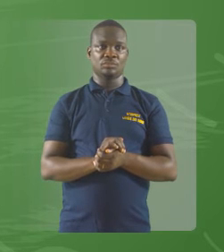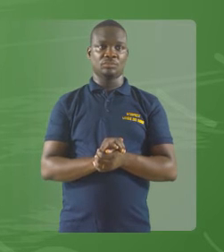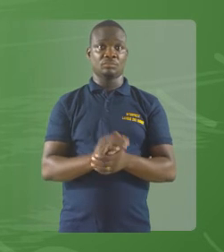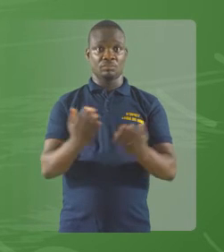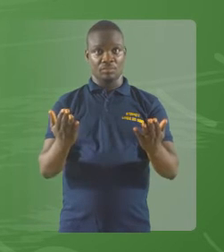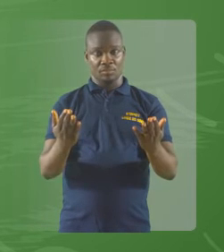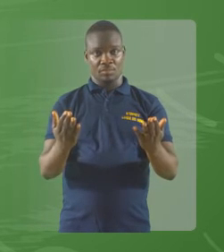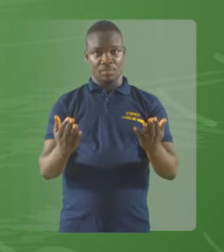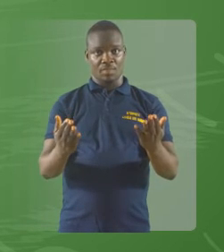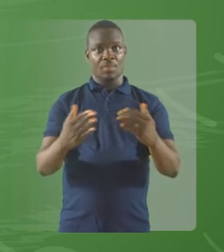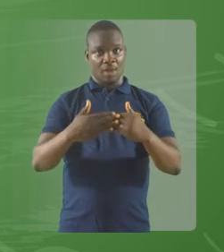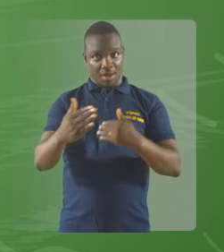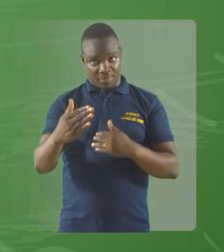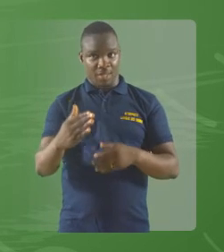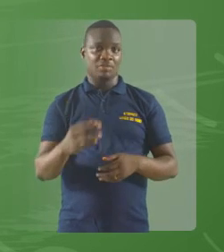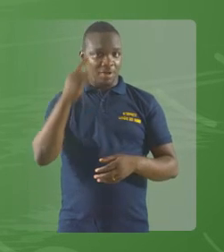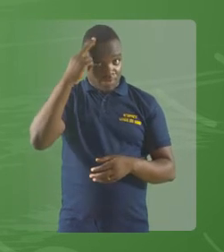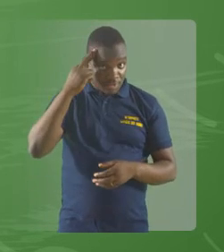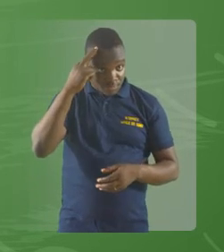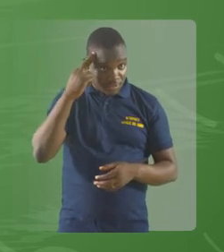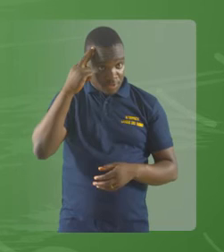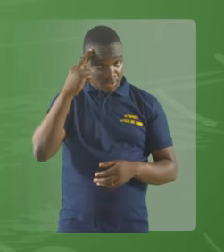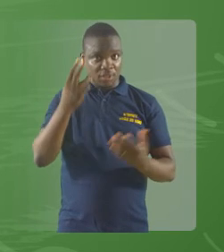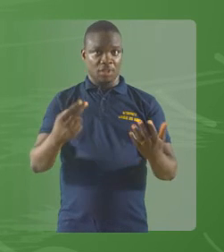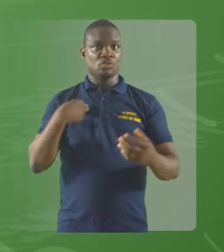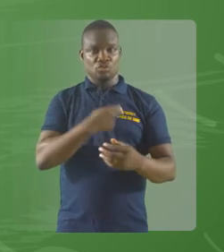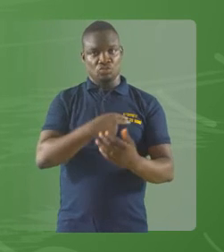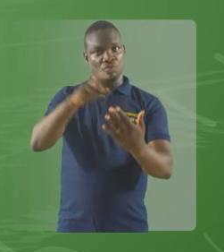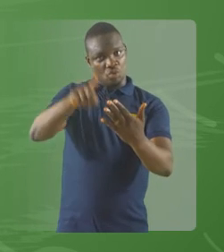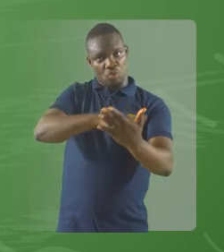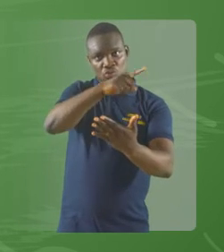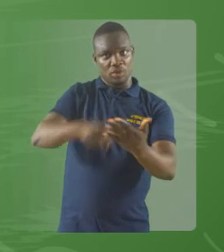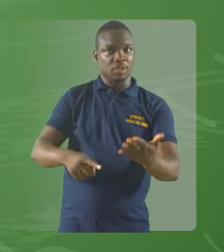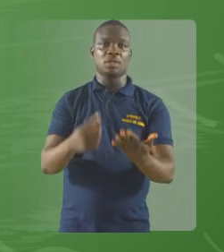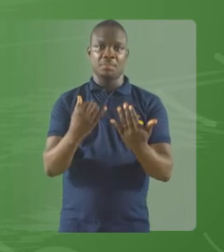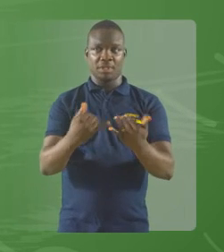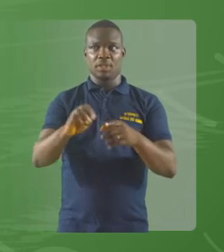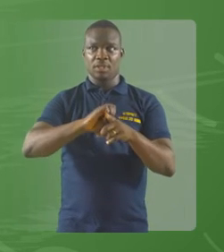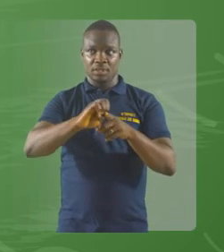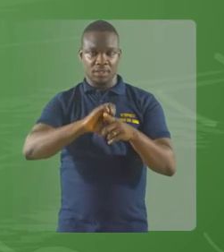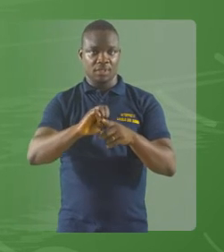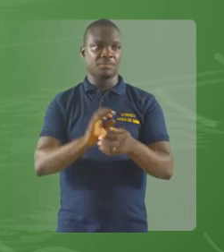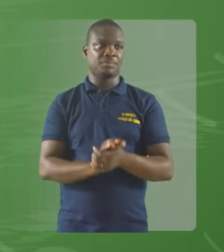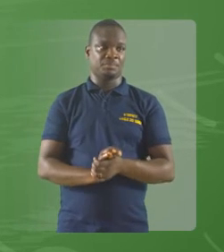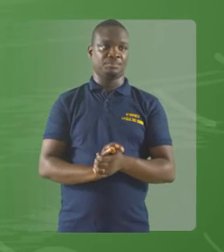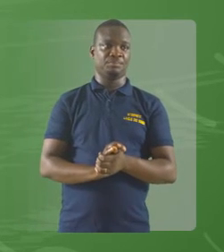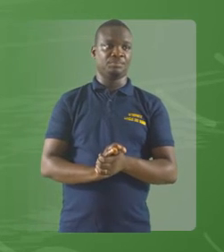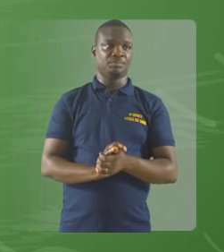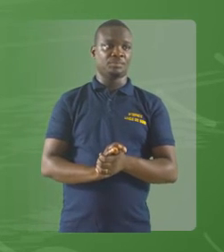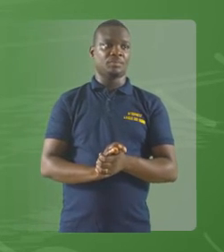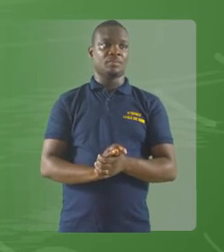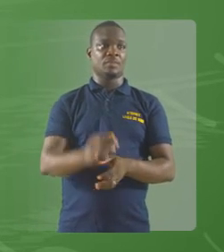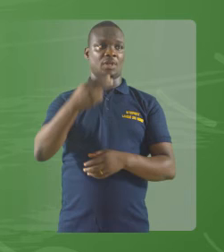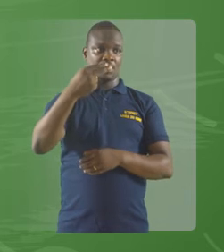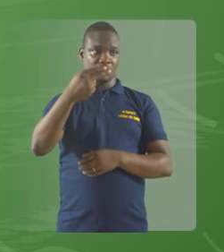Bien, après ces recherches de votre part, nous passons donc au corrigé de l'exercice. Corrigé.